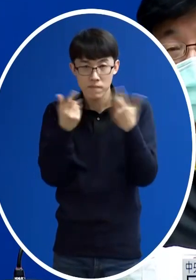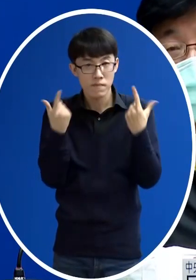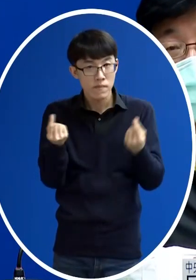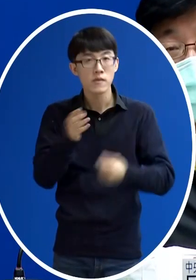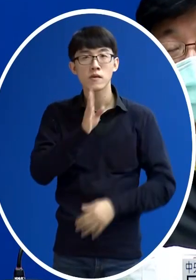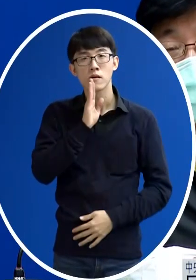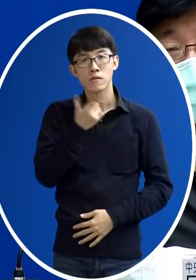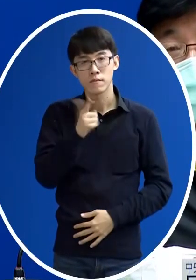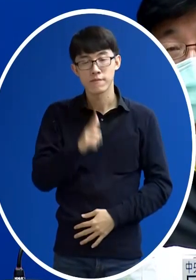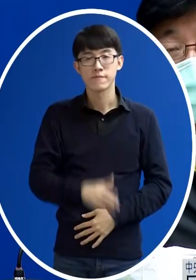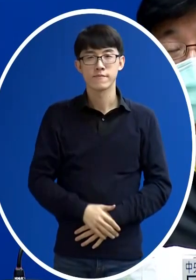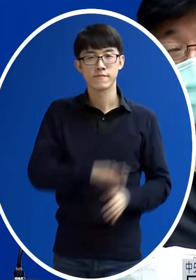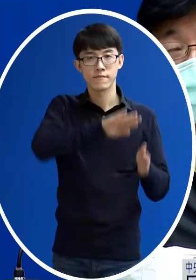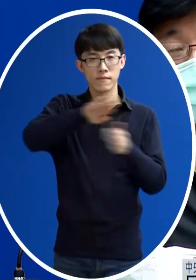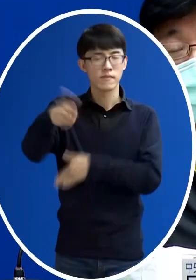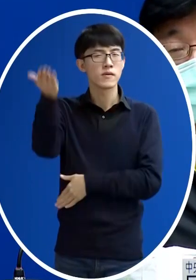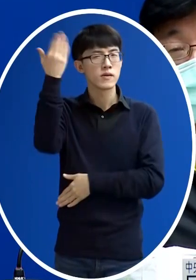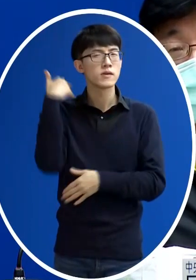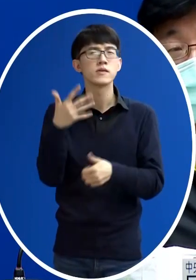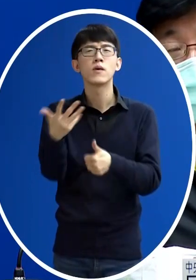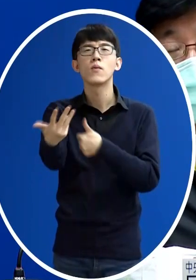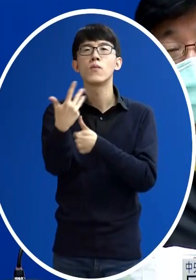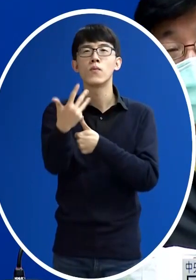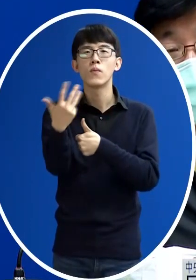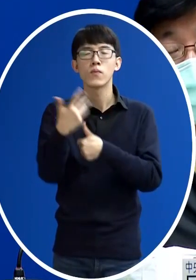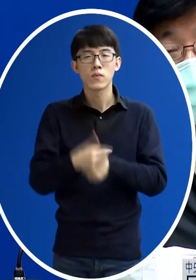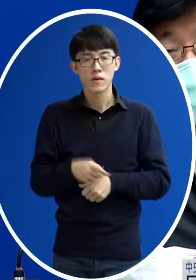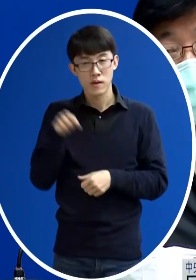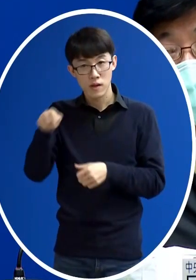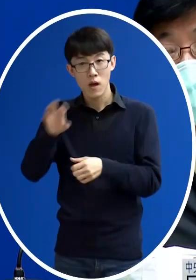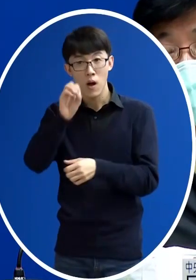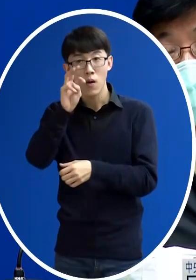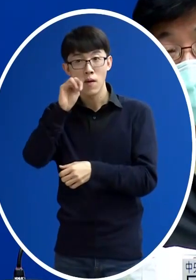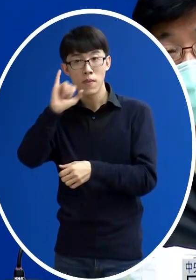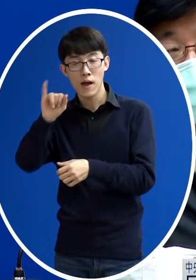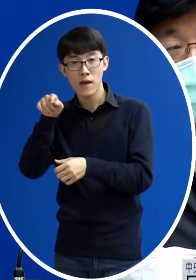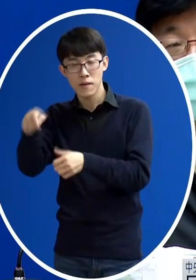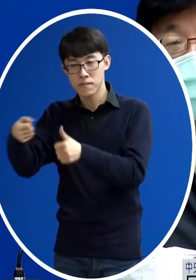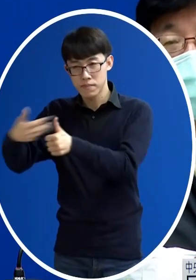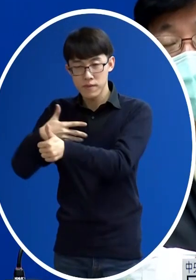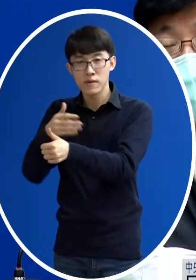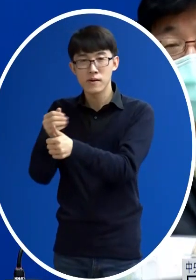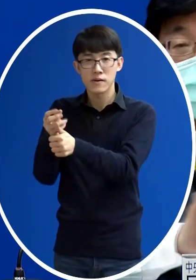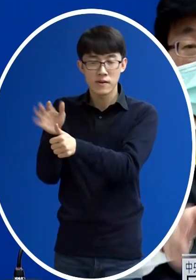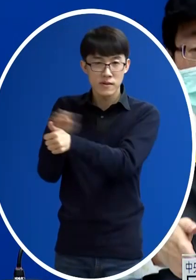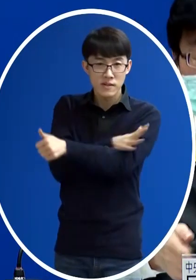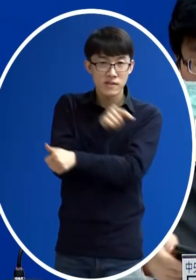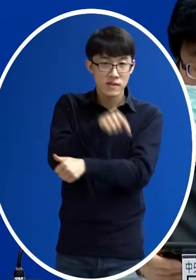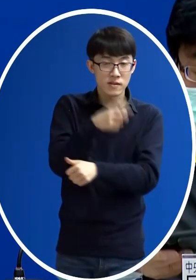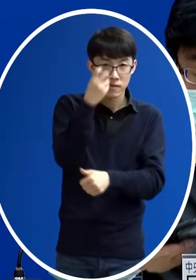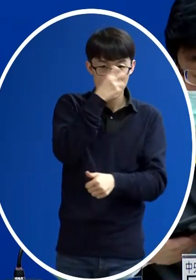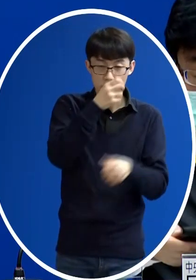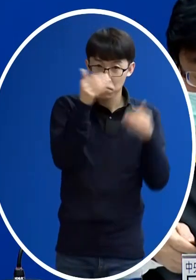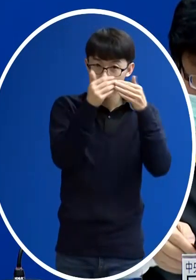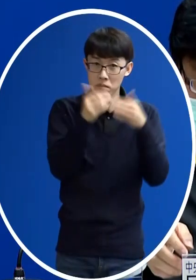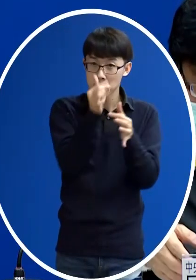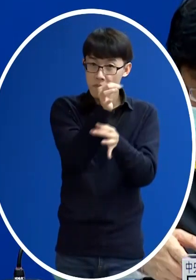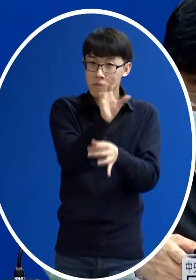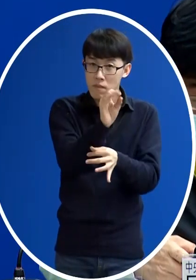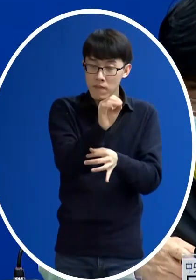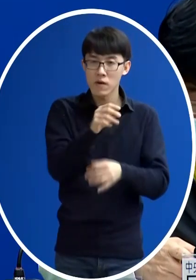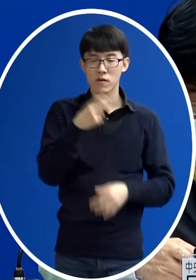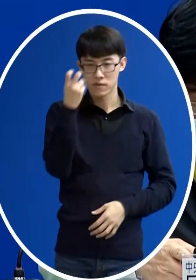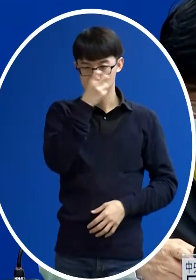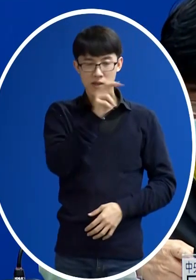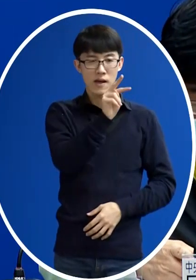是大家先前也有关心说会不会影响检测的这个准确性，那在这个 N 蛋白的分析哈是没有发现有影